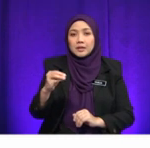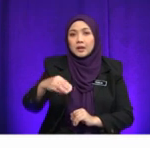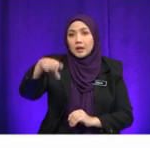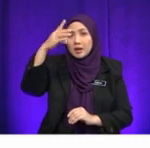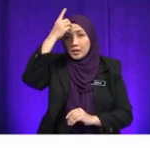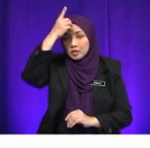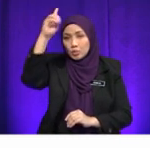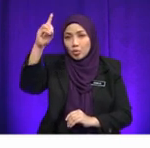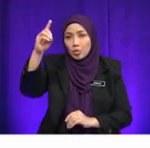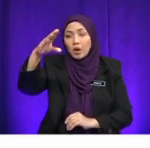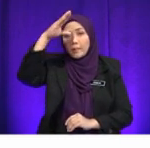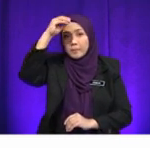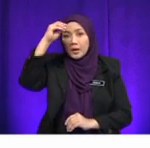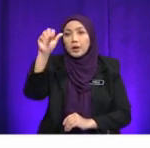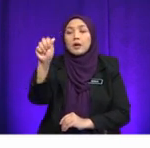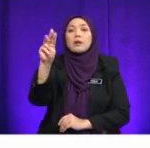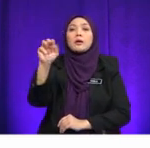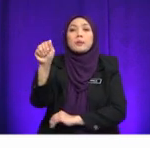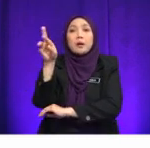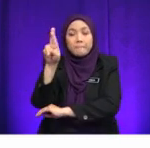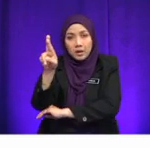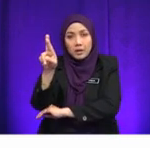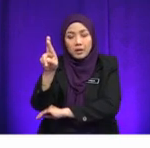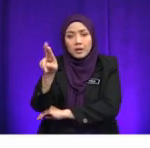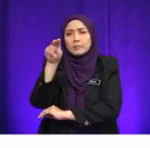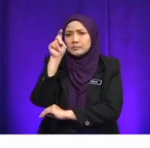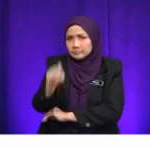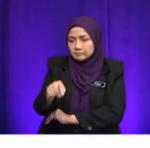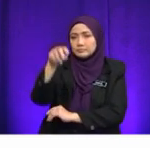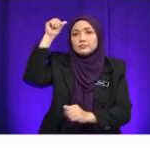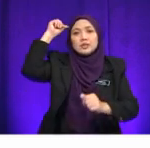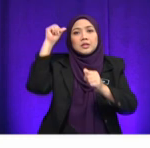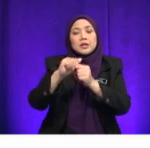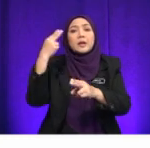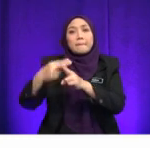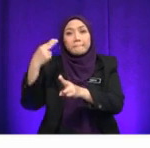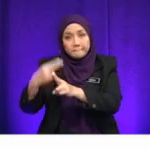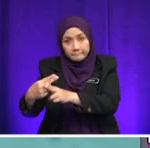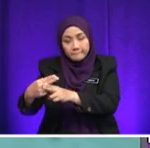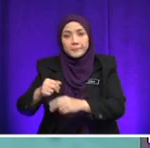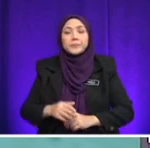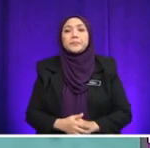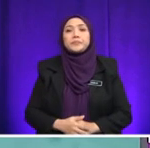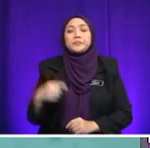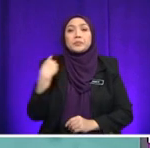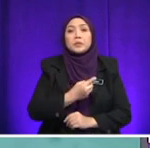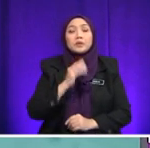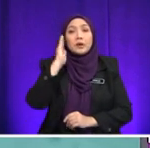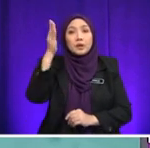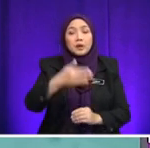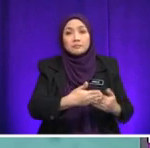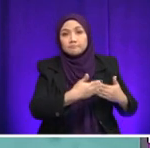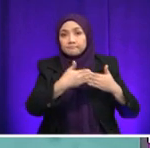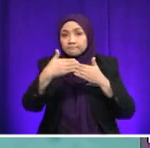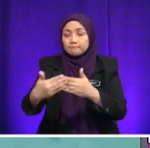Abang Haji Sulaiman jadi keringat deh nama-nama Sebutkan ini Oke kita akan teruskan sebenarnya